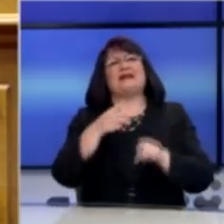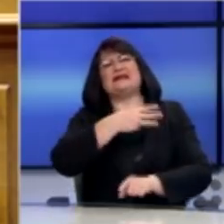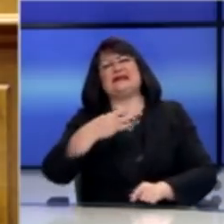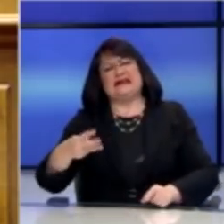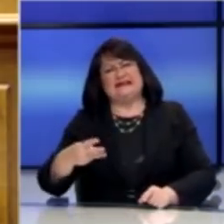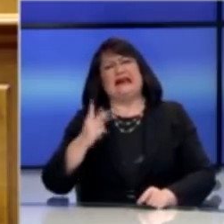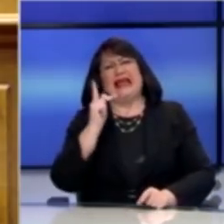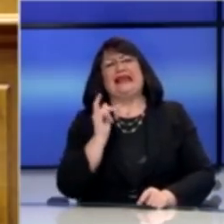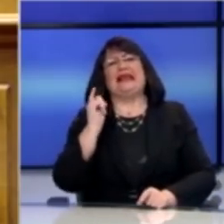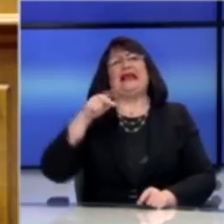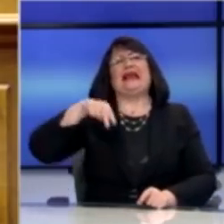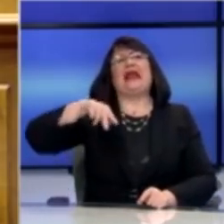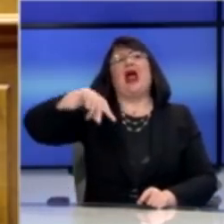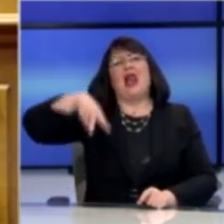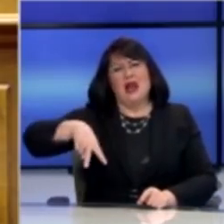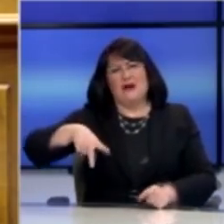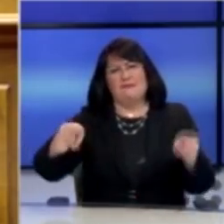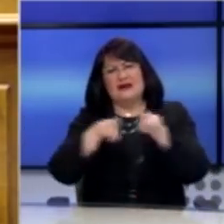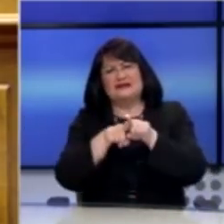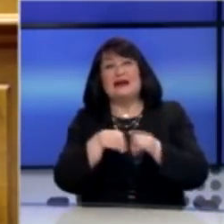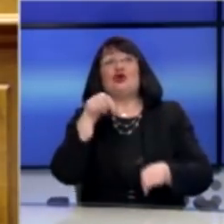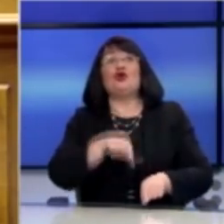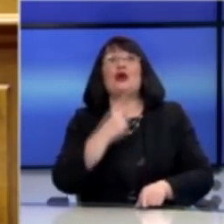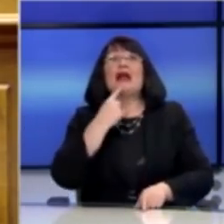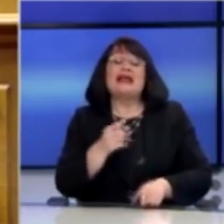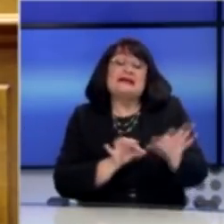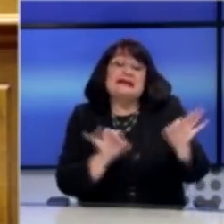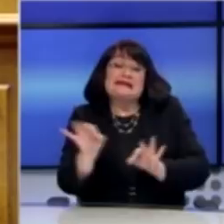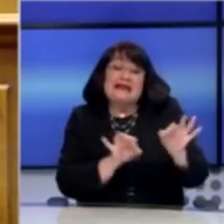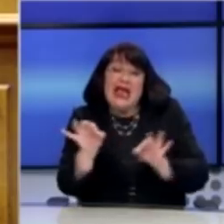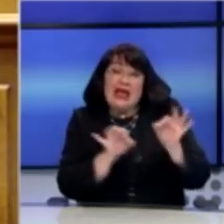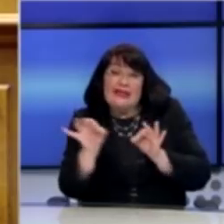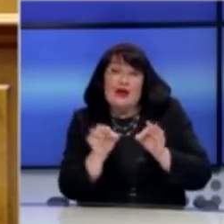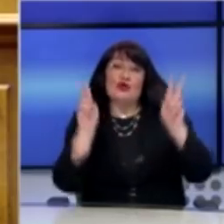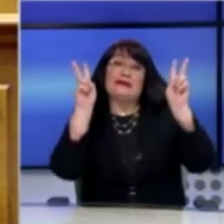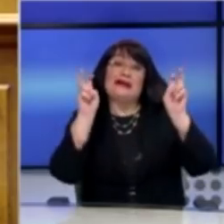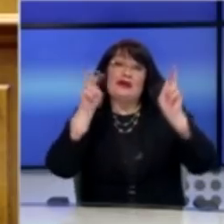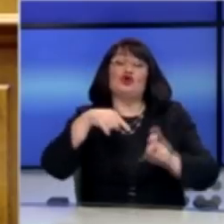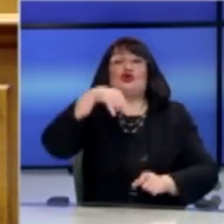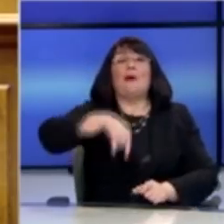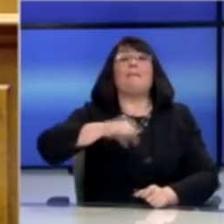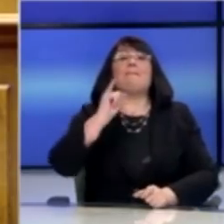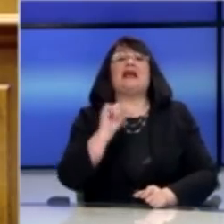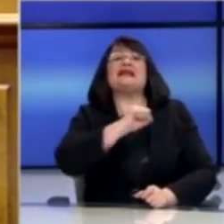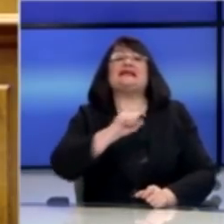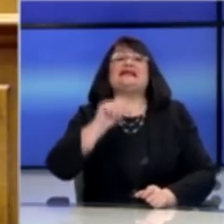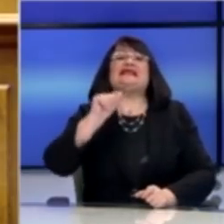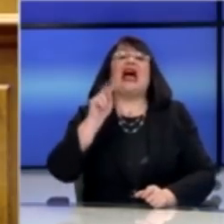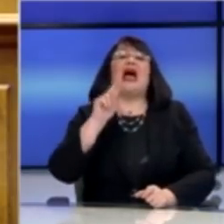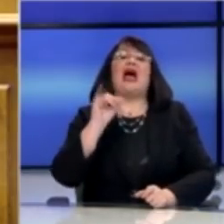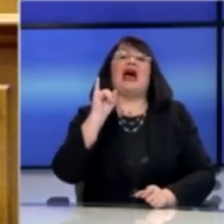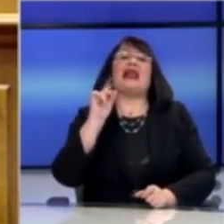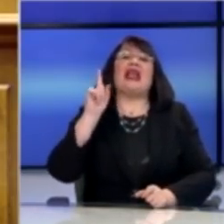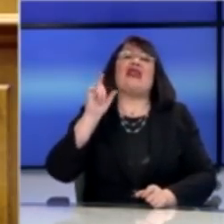και το ΚΙΝΑΛ. Τώρα το λέτε σχέδιο Πισαρίδη. Μάλιστα, στην προσπάθειά σας να